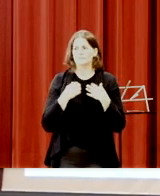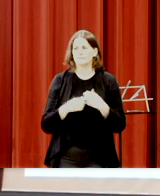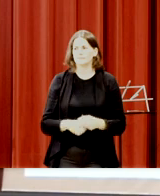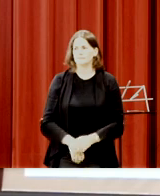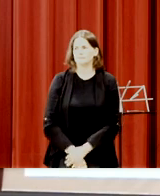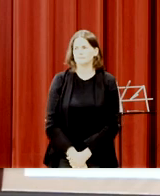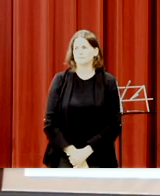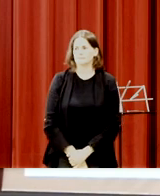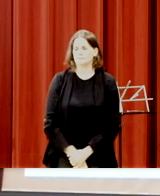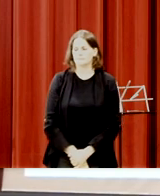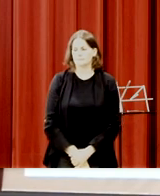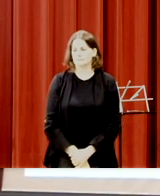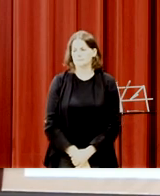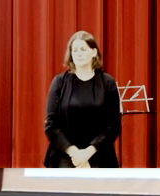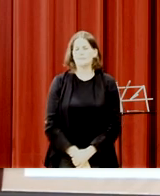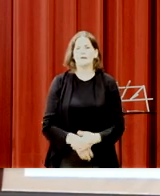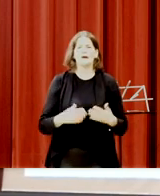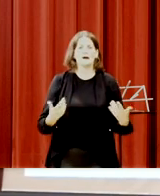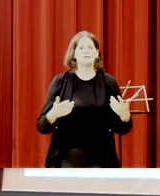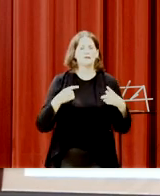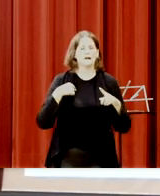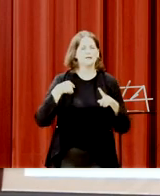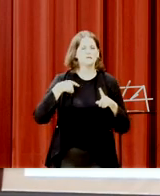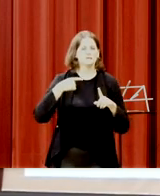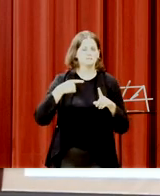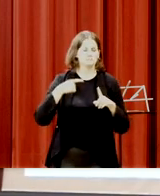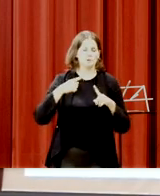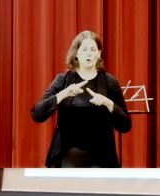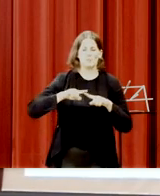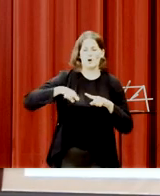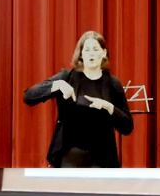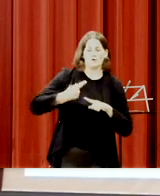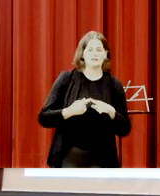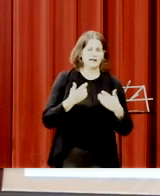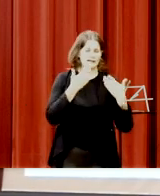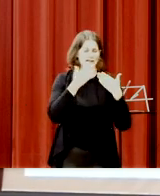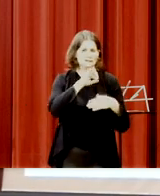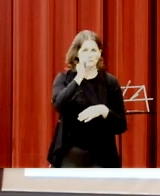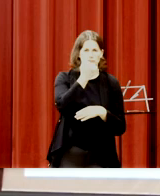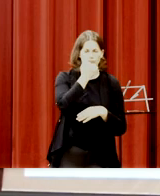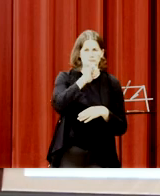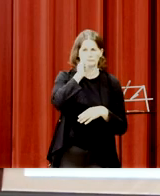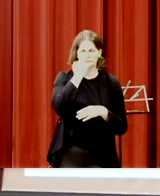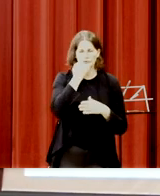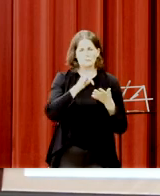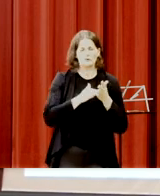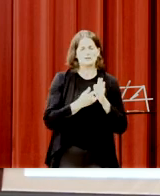sumen al pla de xoc de la Generalitat que tenim garantit pel PDI.